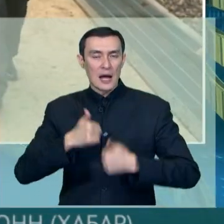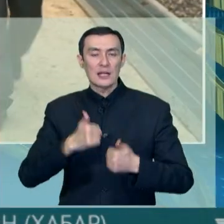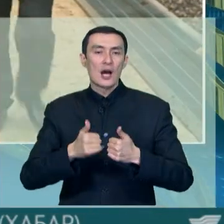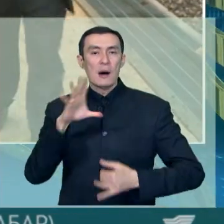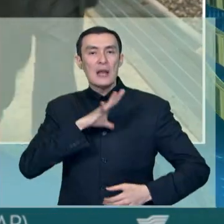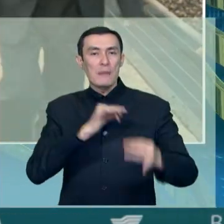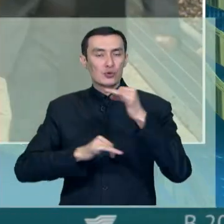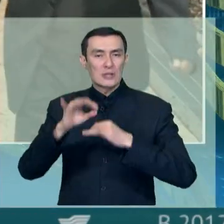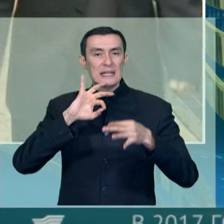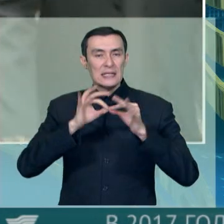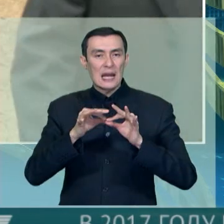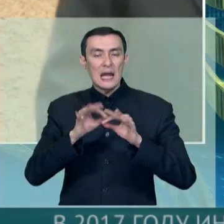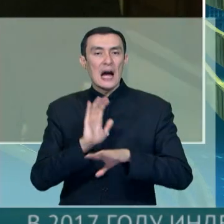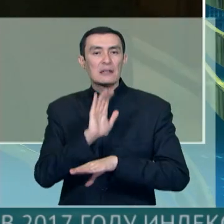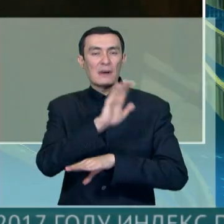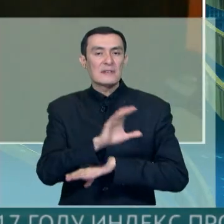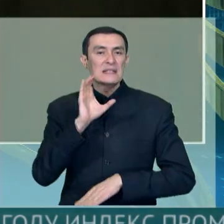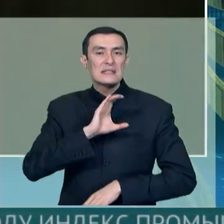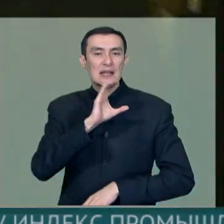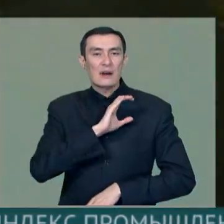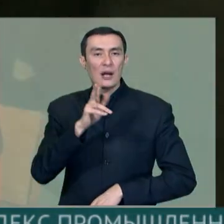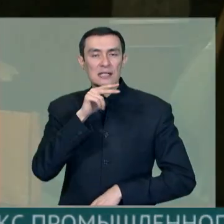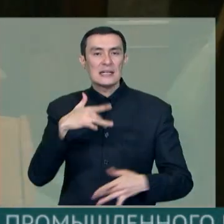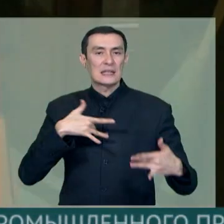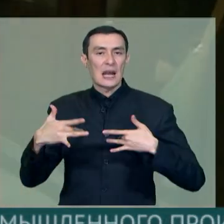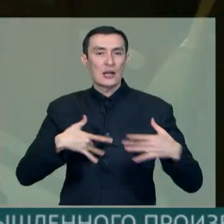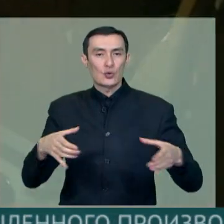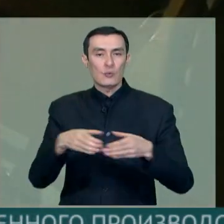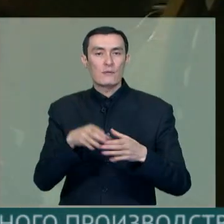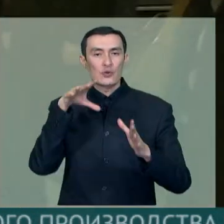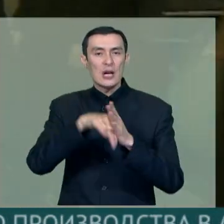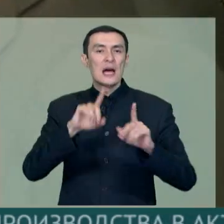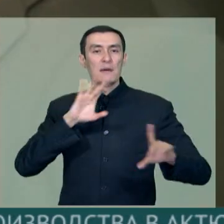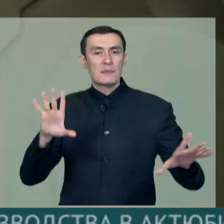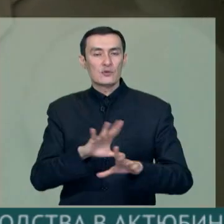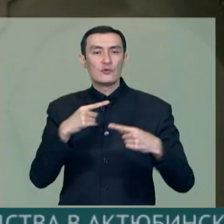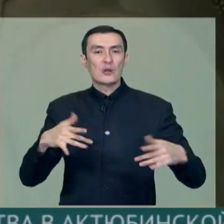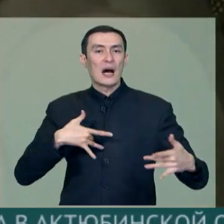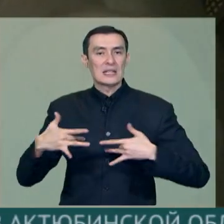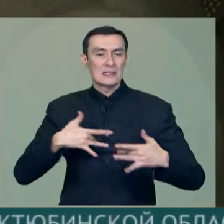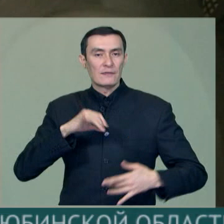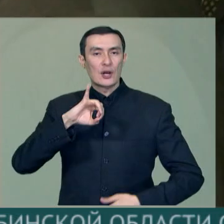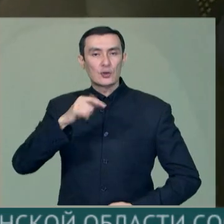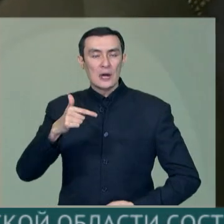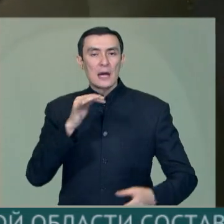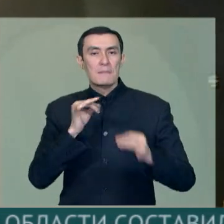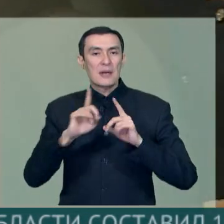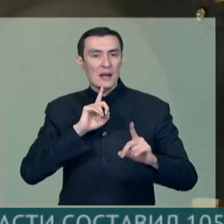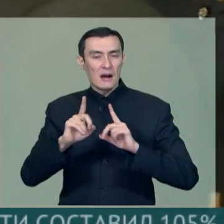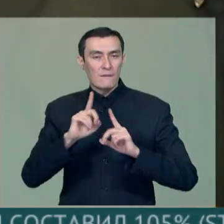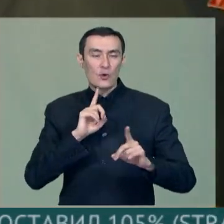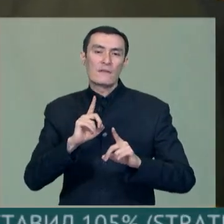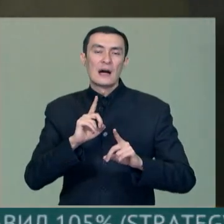Стороны обсудили детали отправки северокорейской театральной труппы, включая певцов и других артистов, на юг. Переговоры